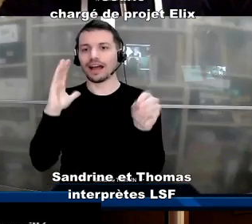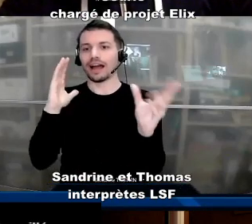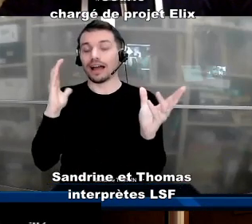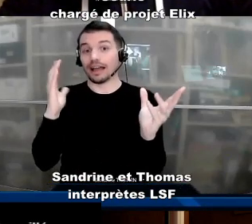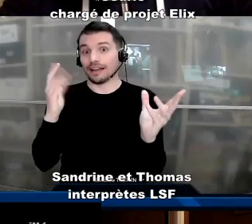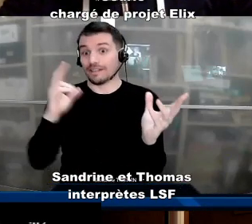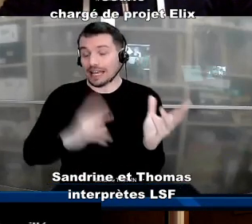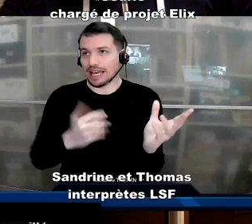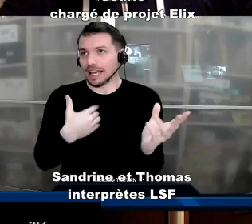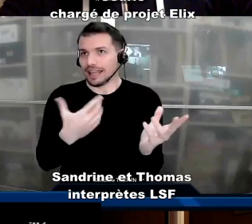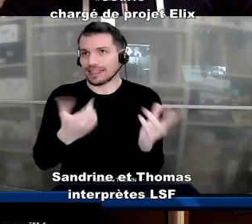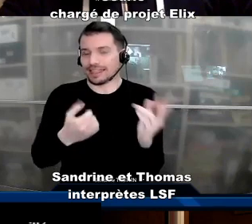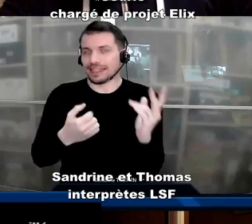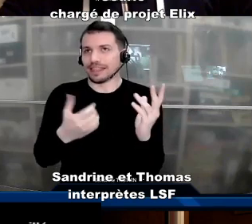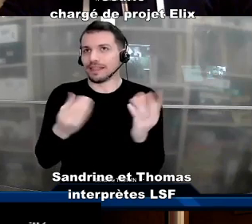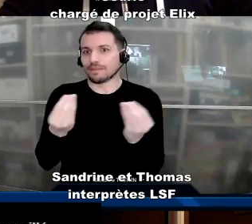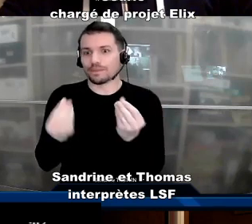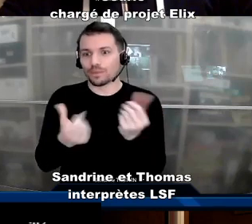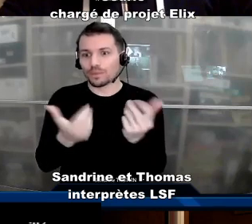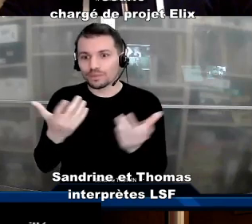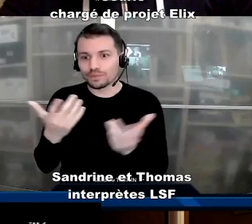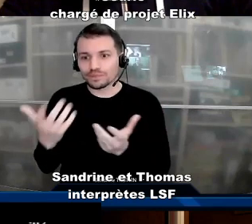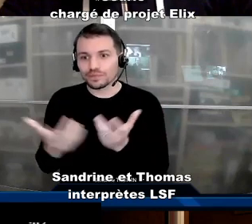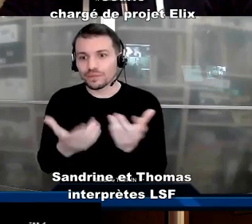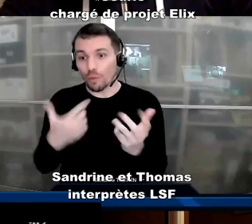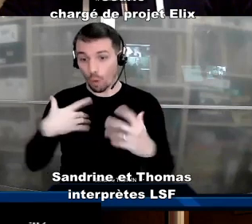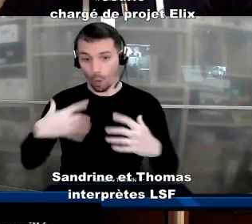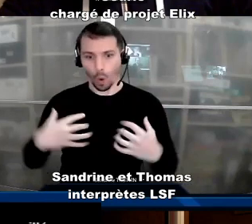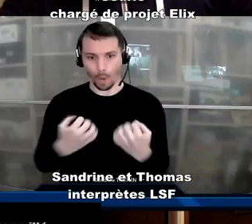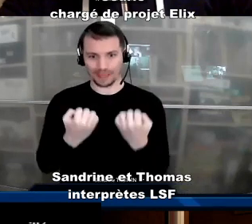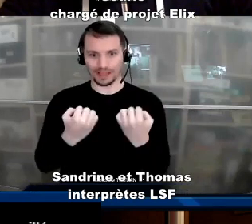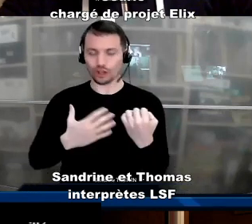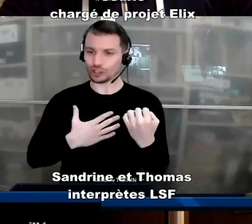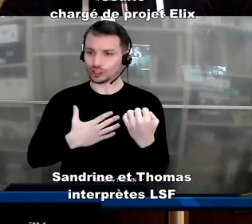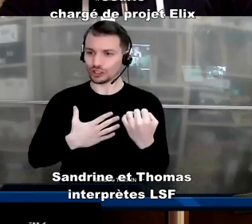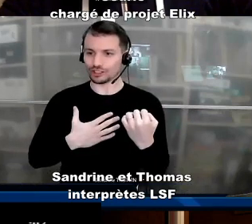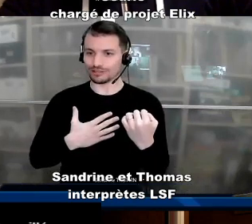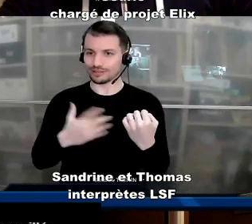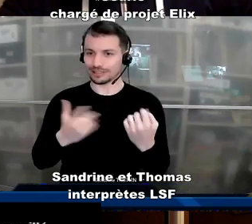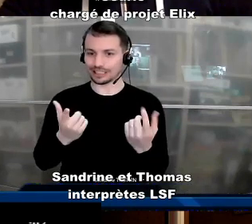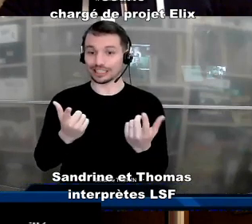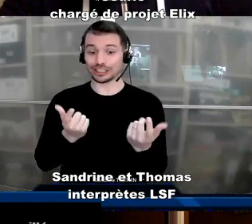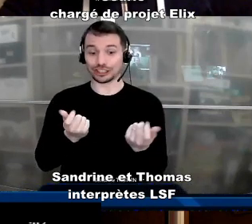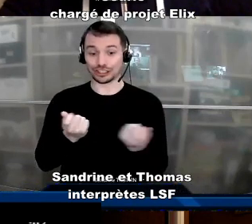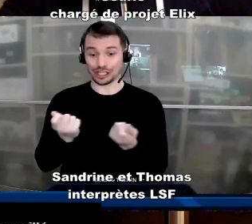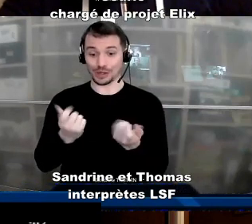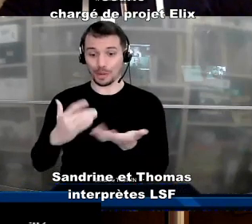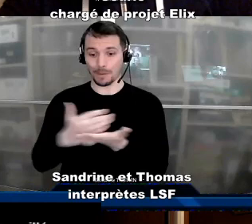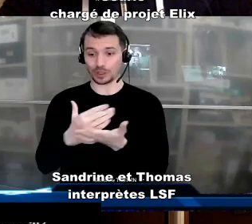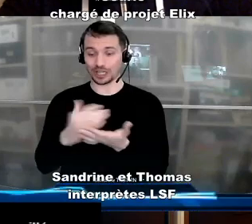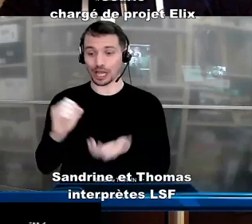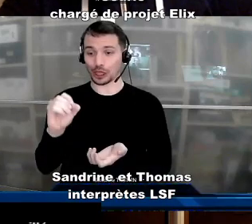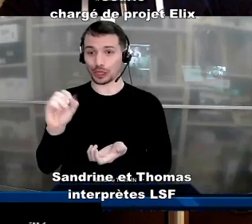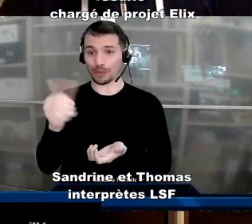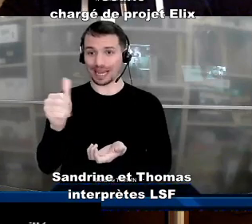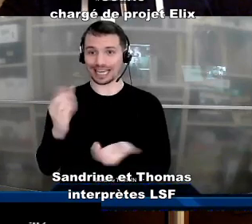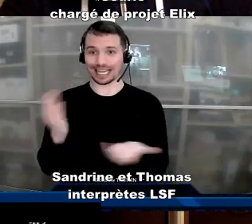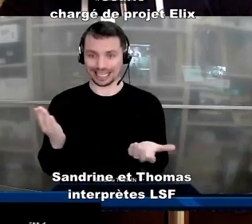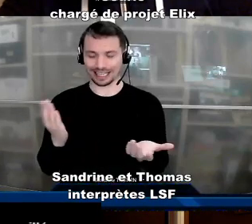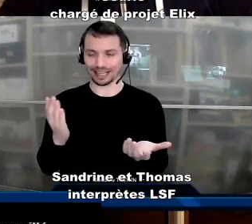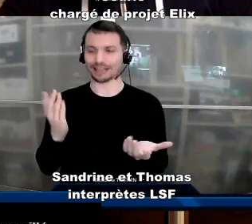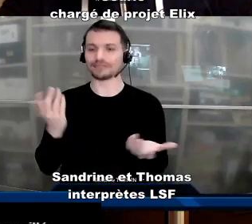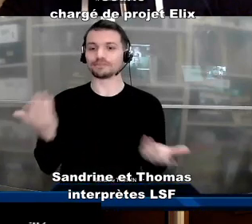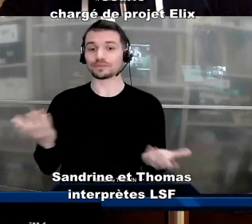Donc je suis arrivé avec ces compétences-là de gestion de projets numériques. Quand je suis arrivé, en fait, le Signe de